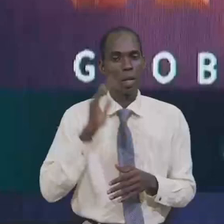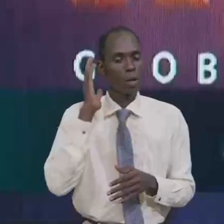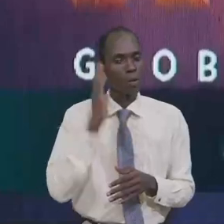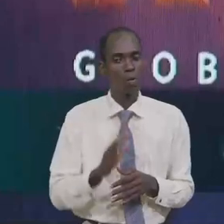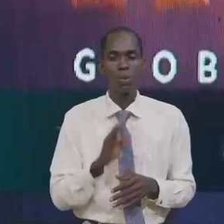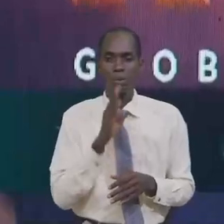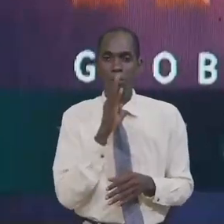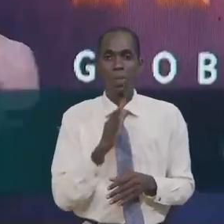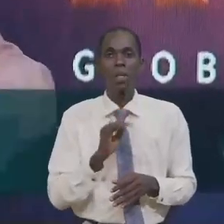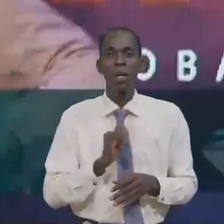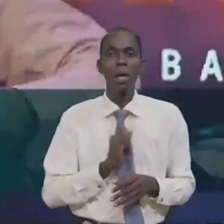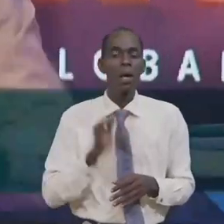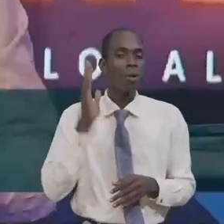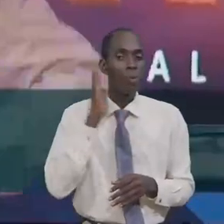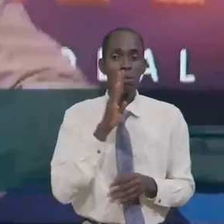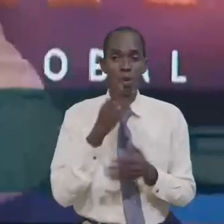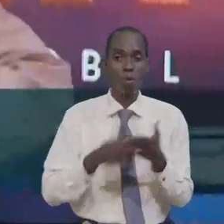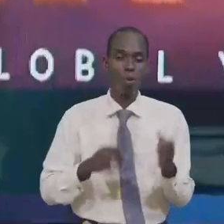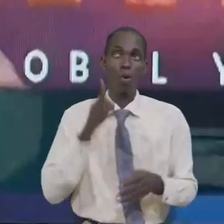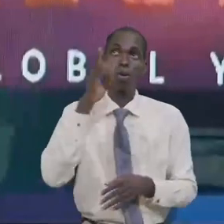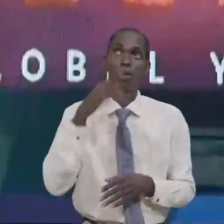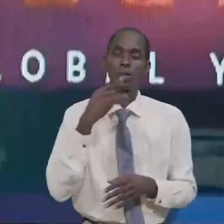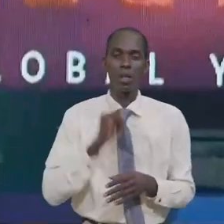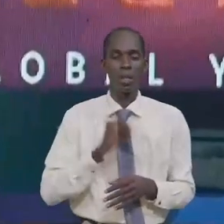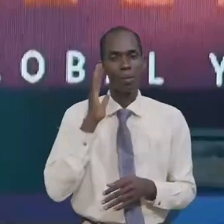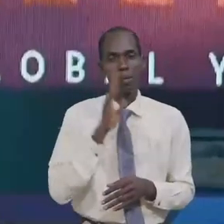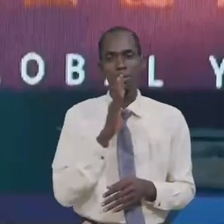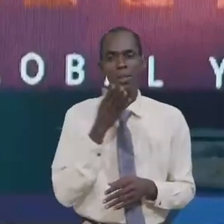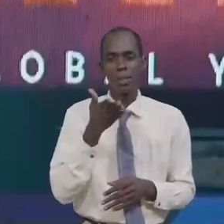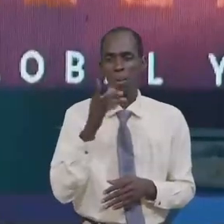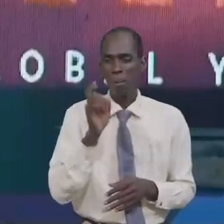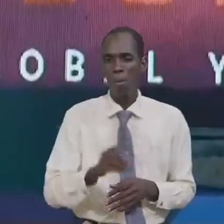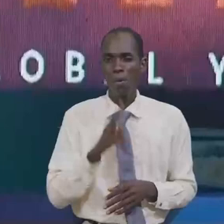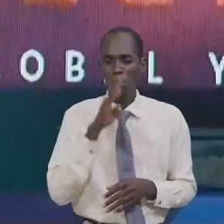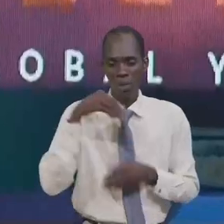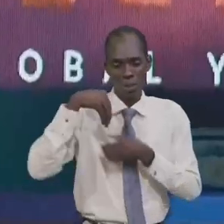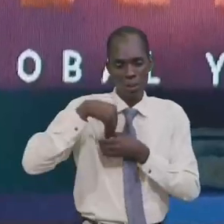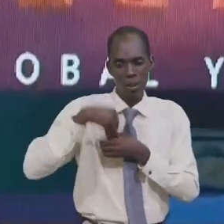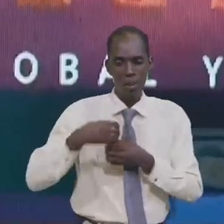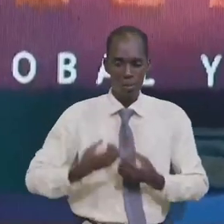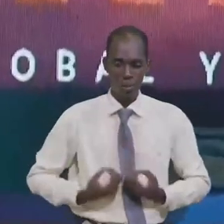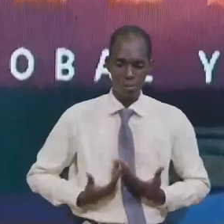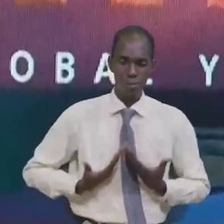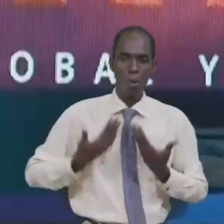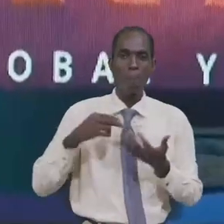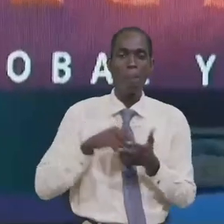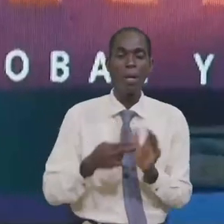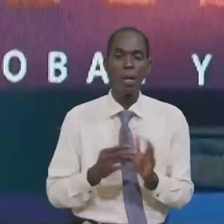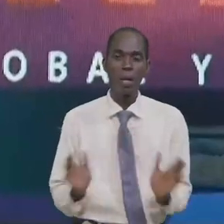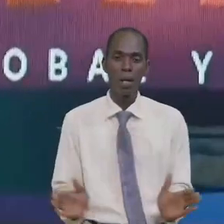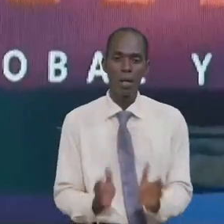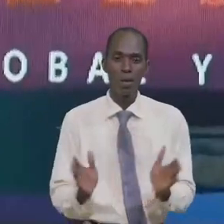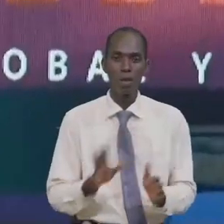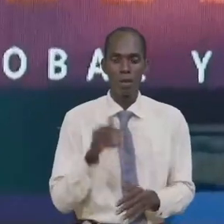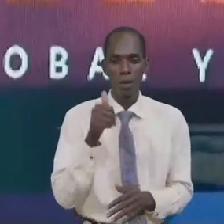peux faire il y a donc la motivation intérieure c'est à dire que tu t'encourage toi-même dans le Seigneur